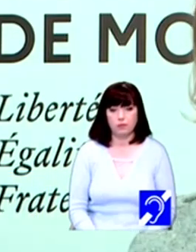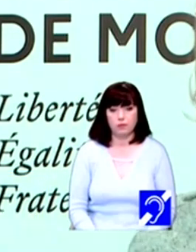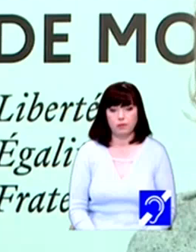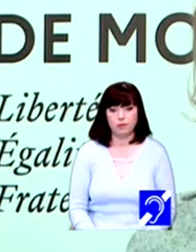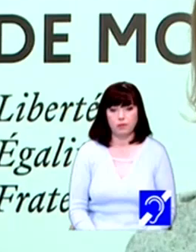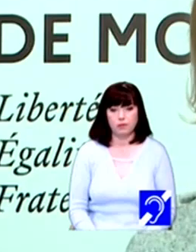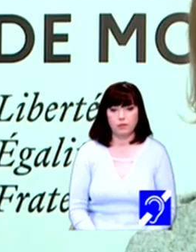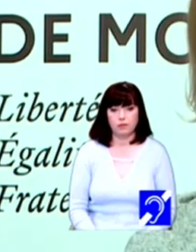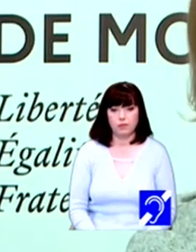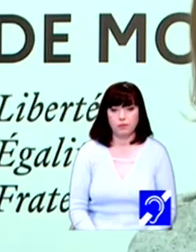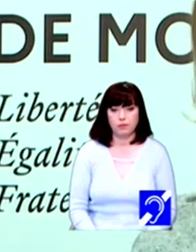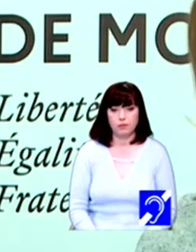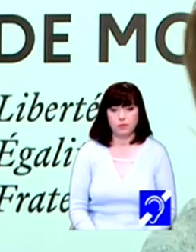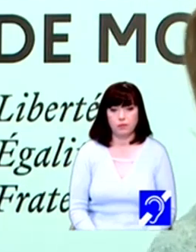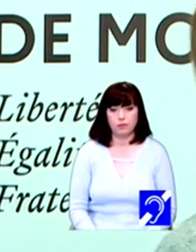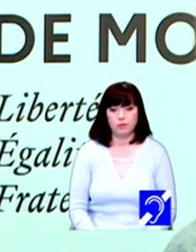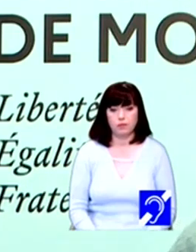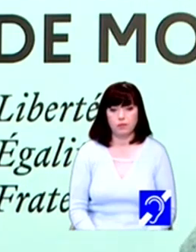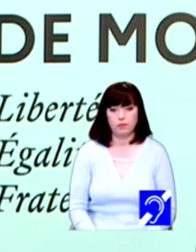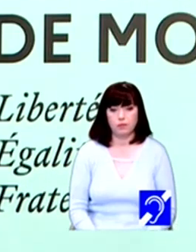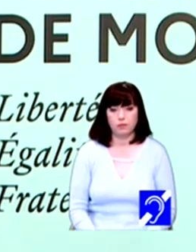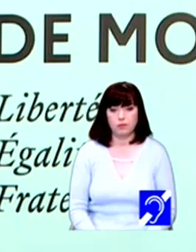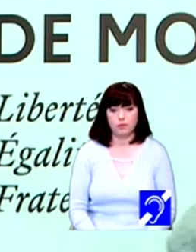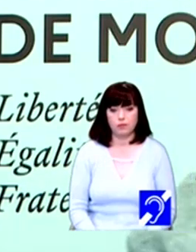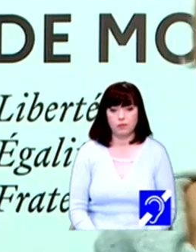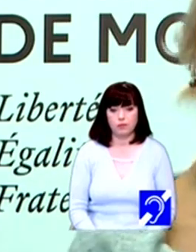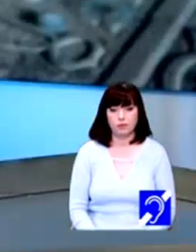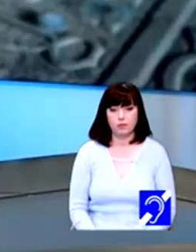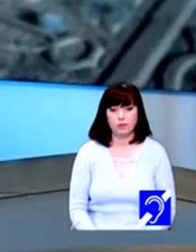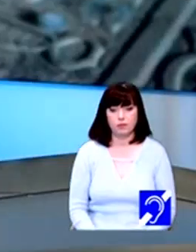the Moldovan culture, and I think this is heartwarming.